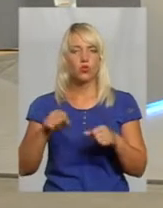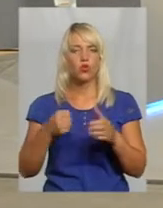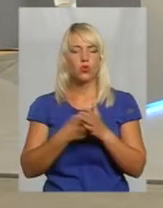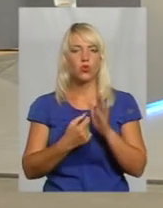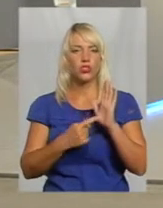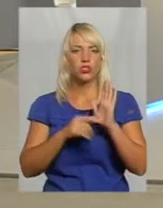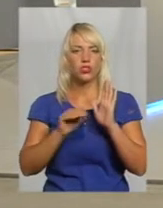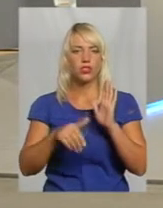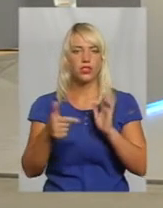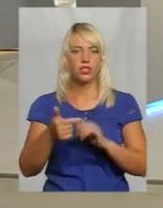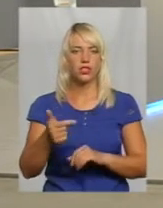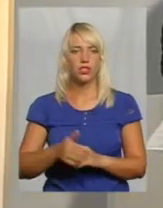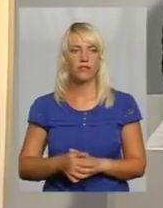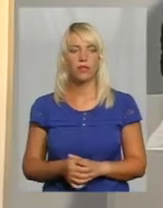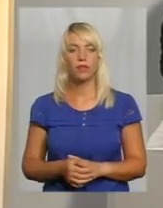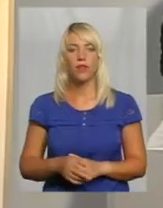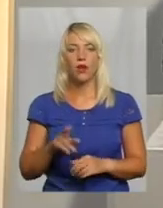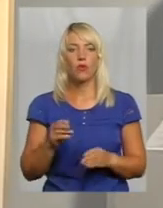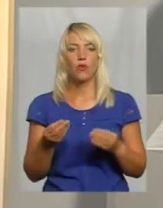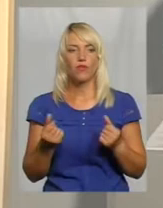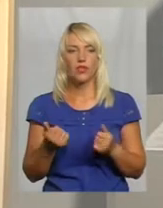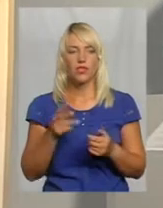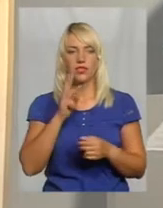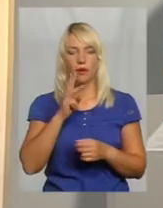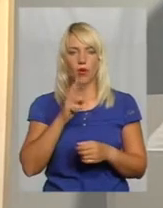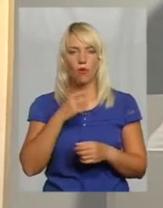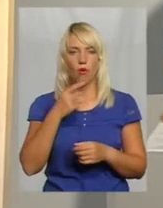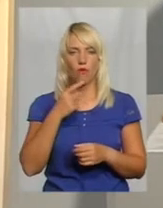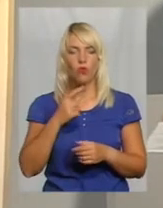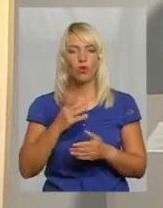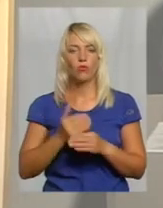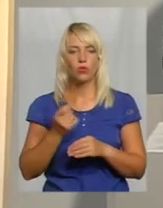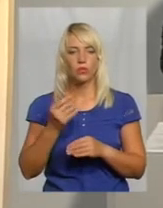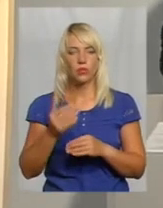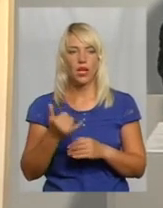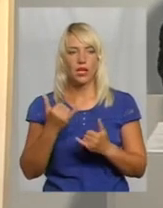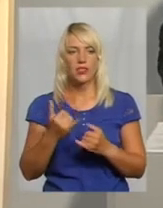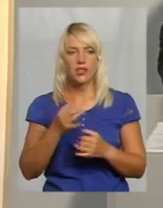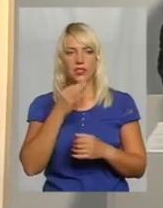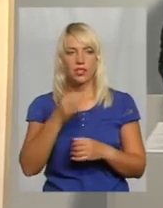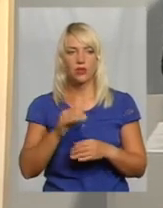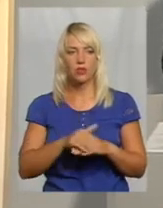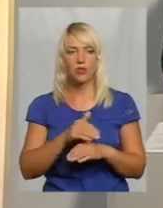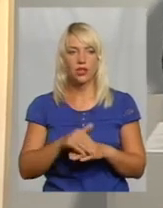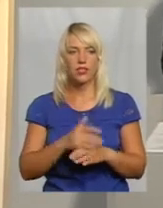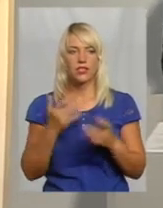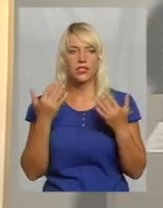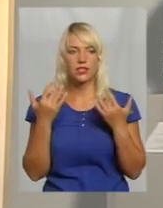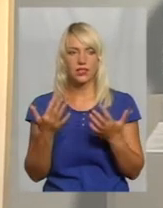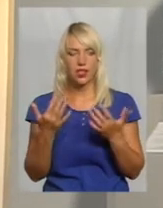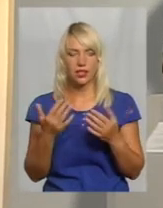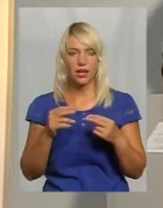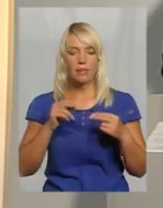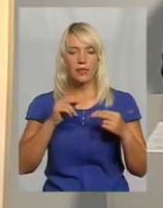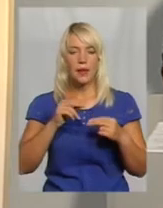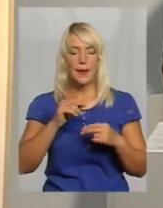гривень. Пане Борис, про фінанси і зарплати ми поговоримо трошечки пізніше. А зараз скажіть, будь ласка, от скільки